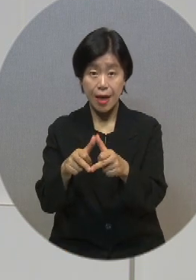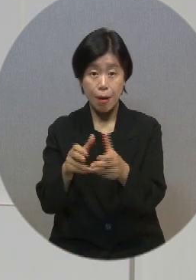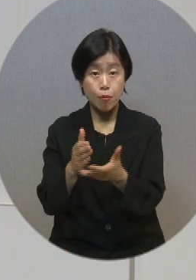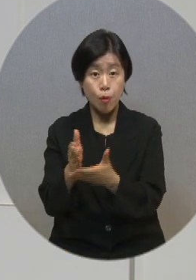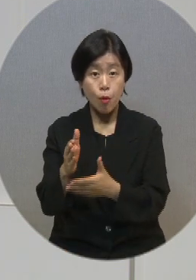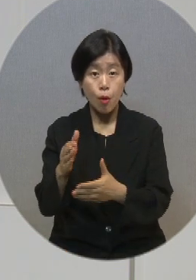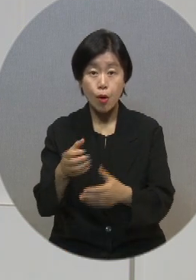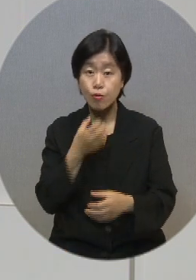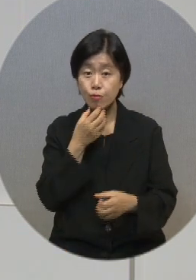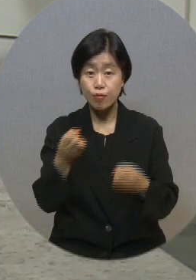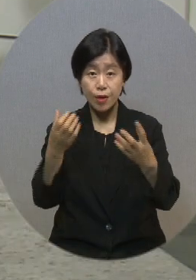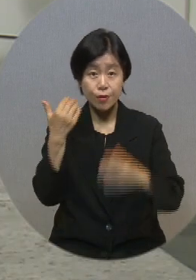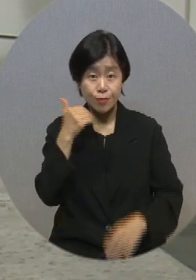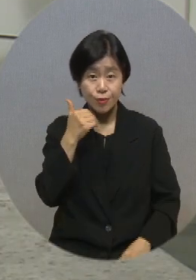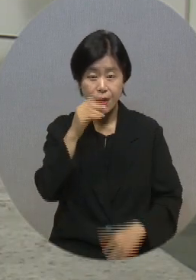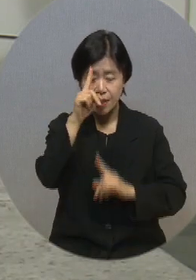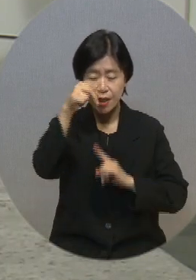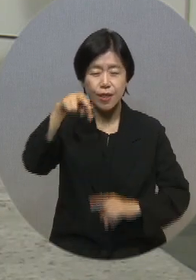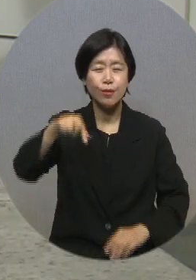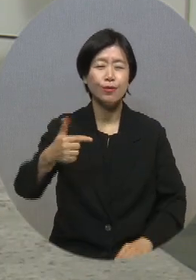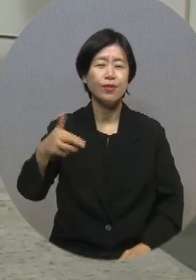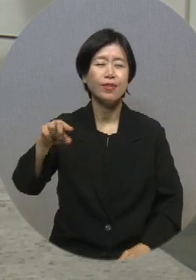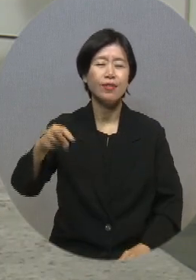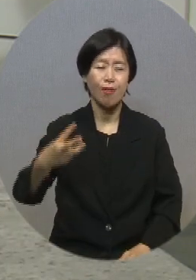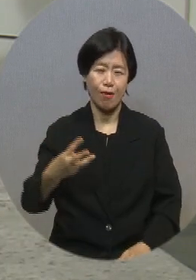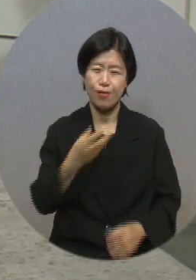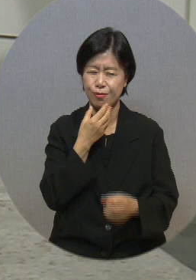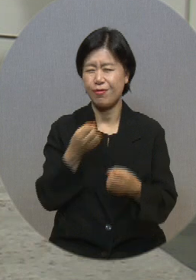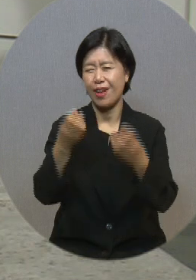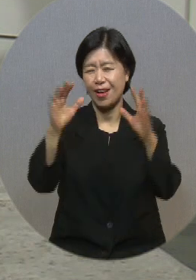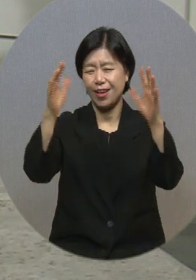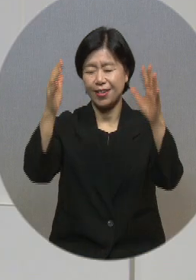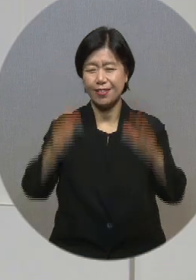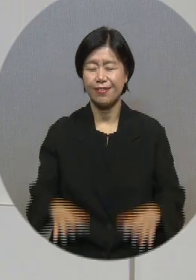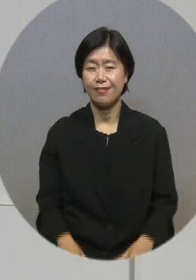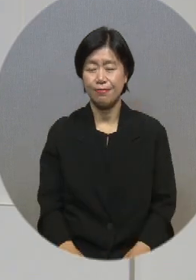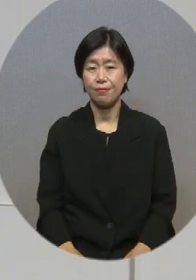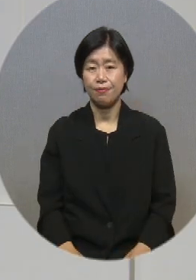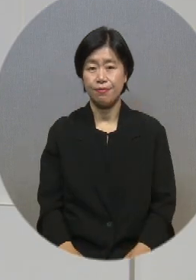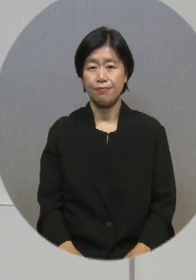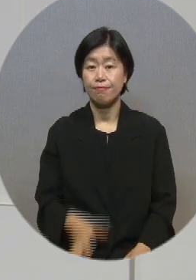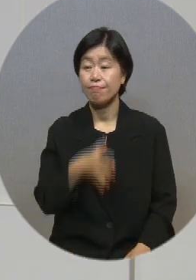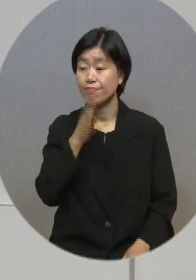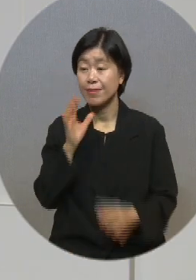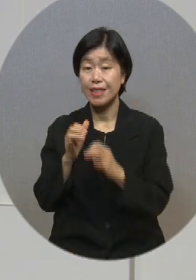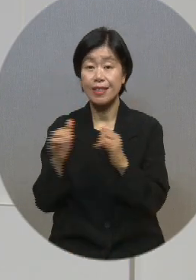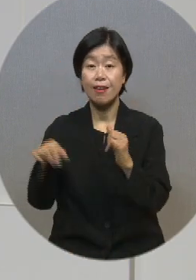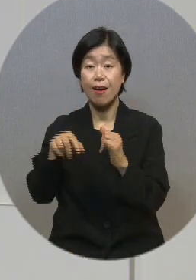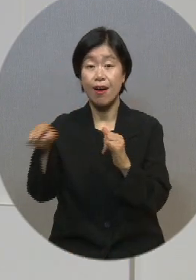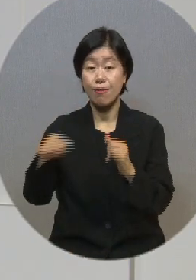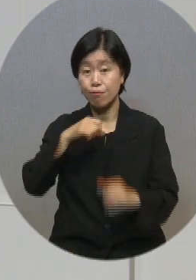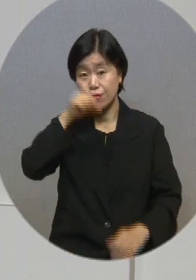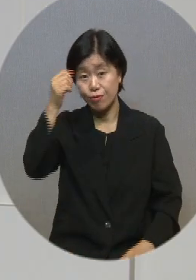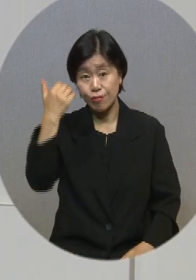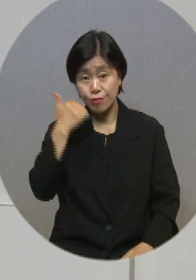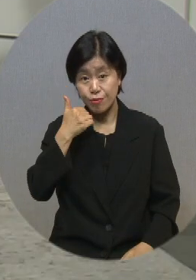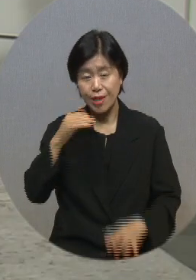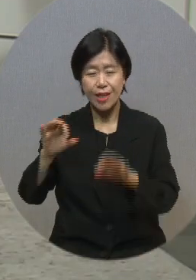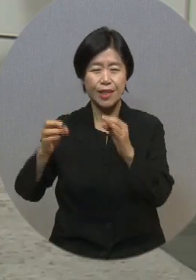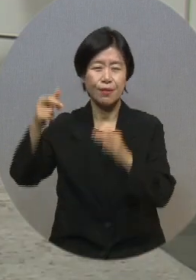우승자는요. 축하합니다. 이순철님. 이순철님 축하합니다. 어르신 부분의 우승자 발표하겠습니다.